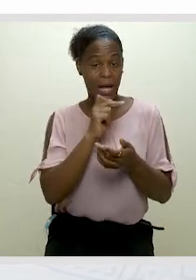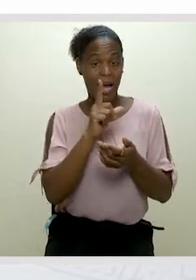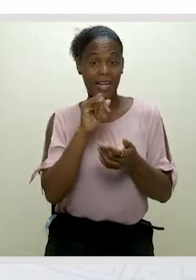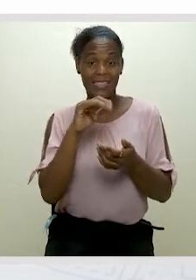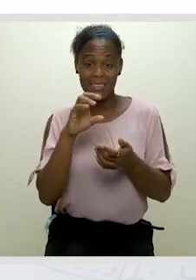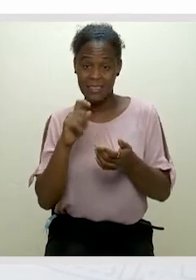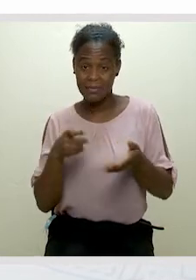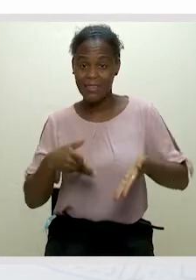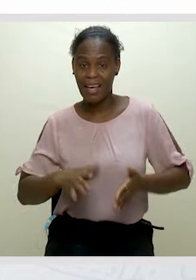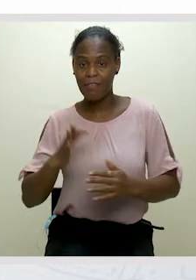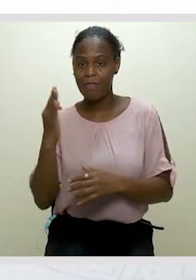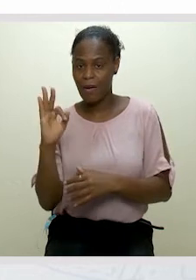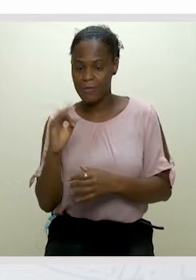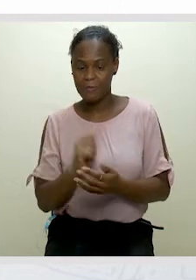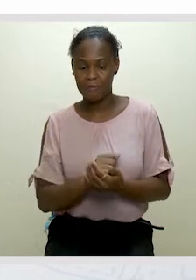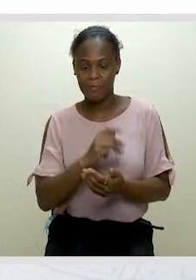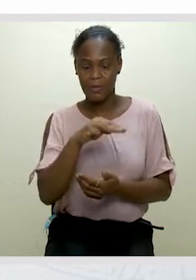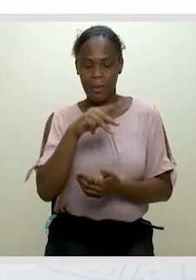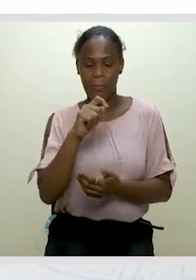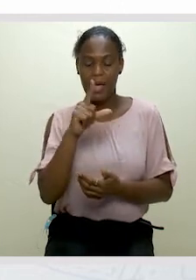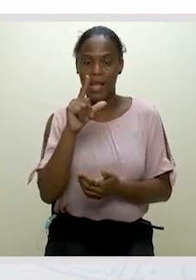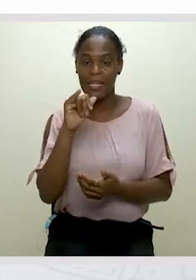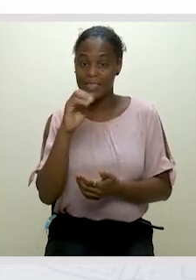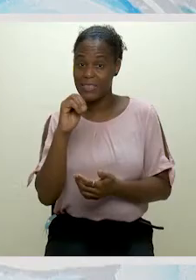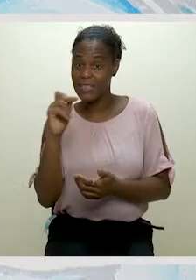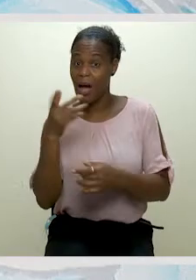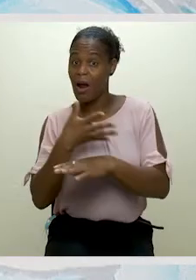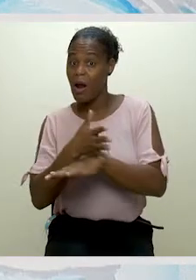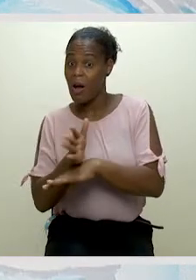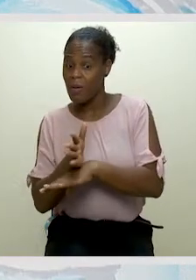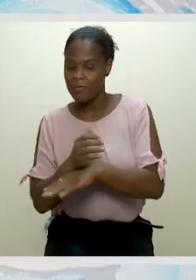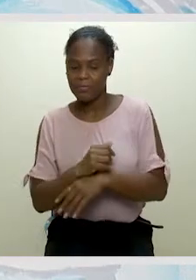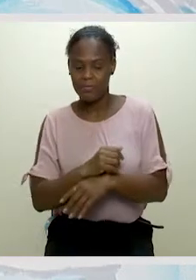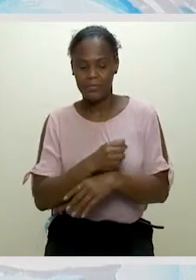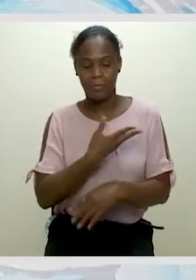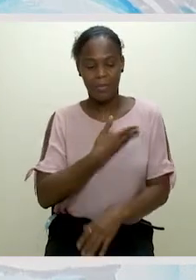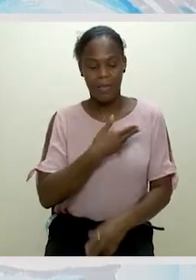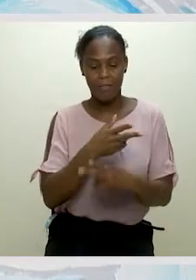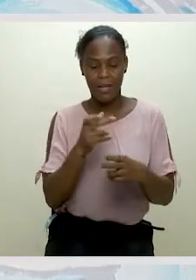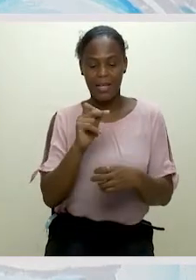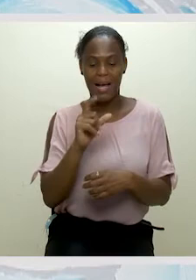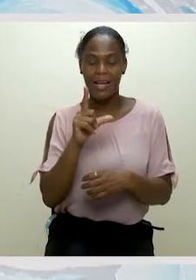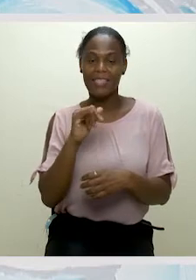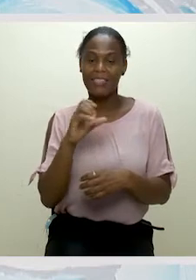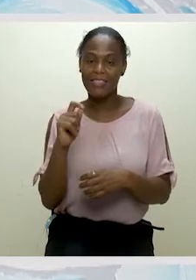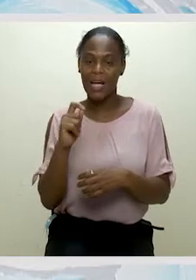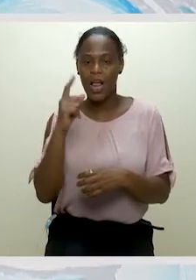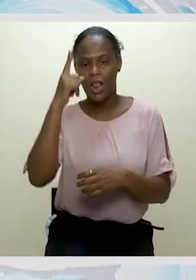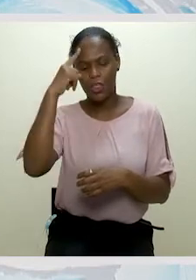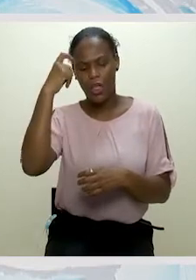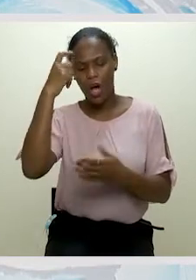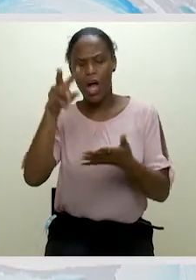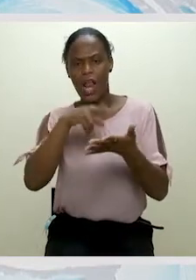D. Alice adore lire. Vous allez lire le texte et